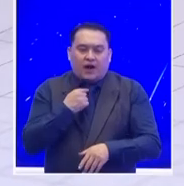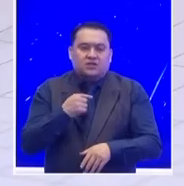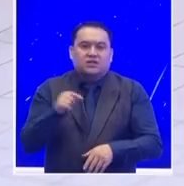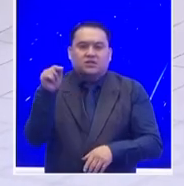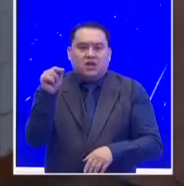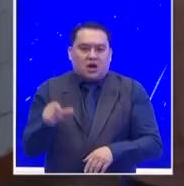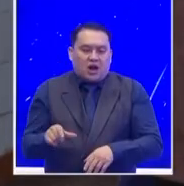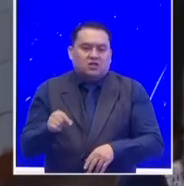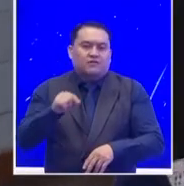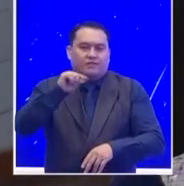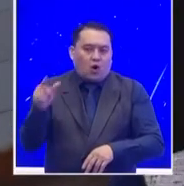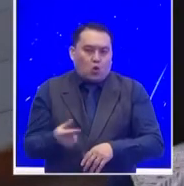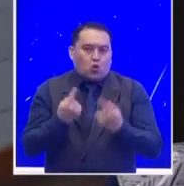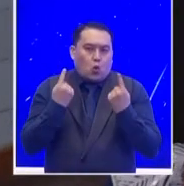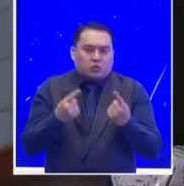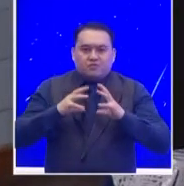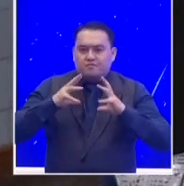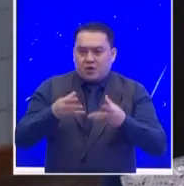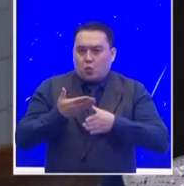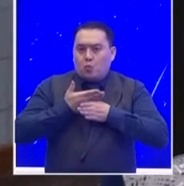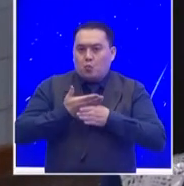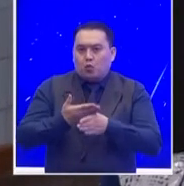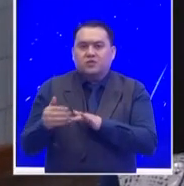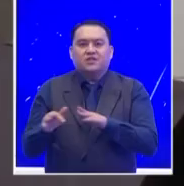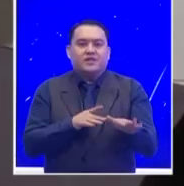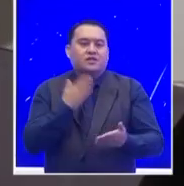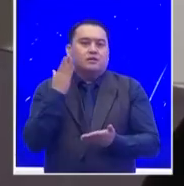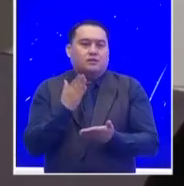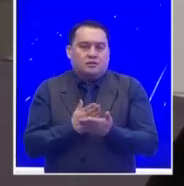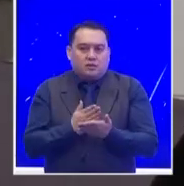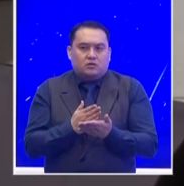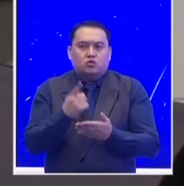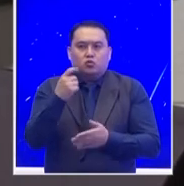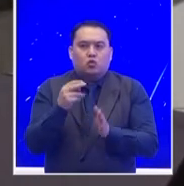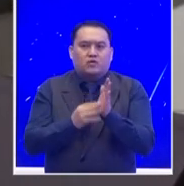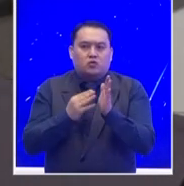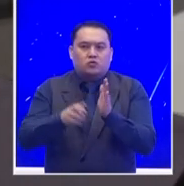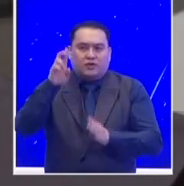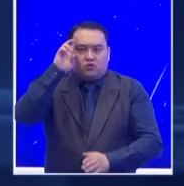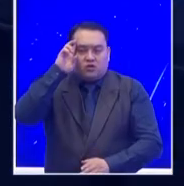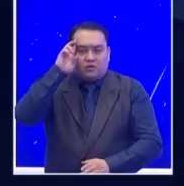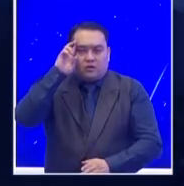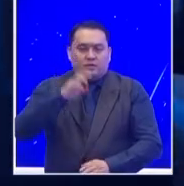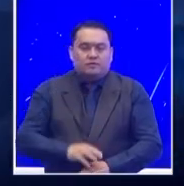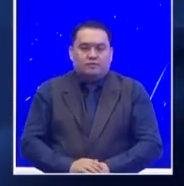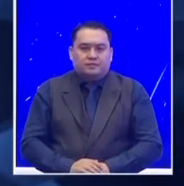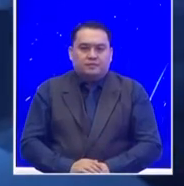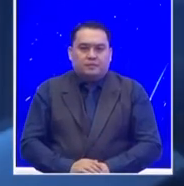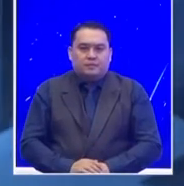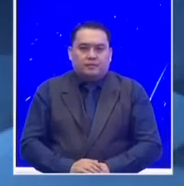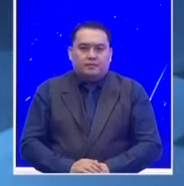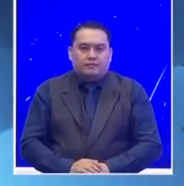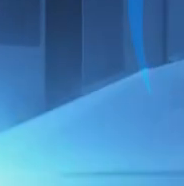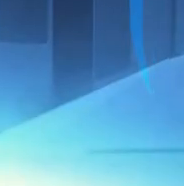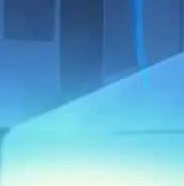«Красного полумесяца». Такое крупнейшее в мире гуманитарное движение существует в 190 странах мира. Гульназ Мустафа, Абзал